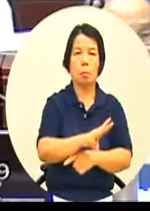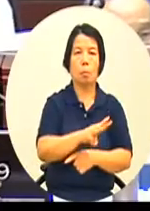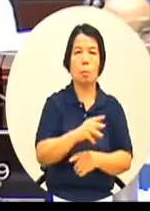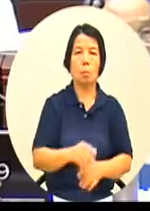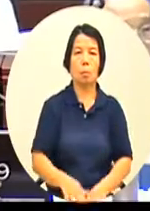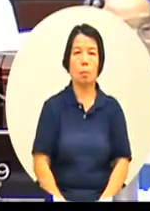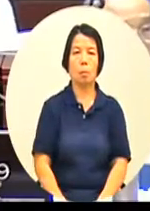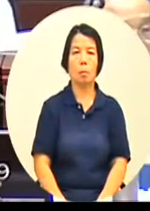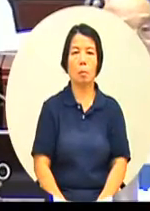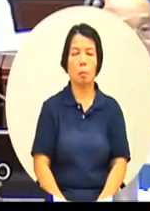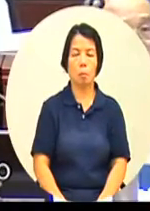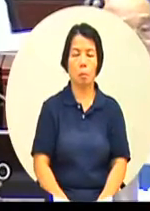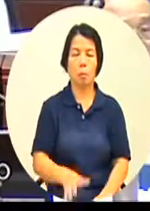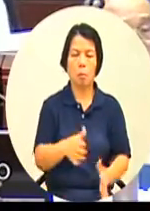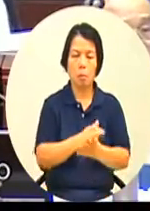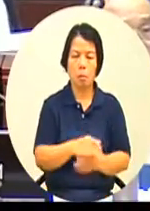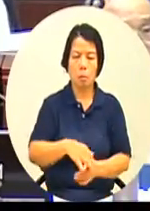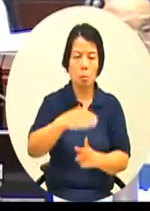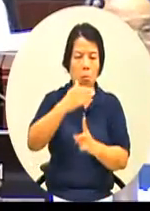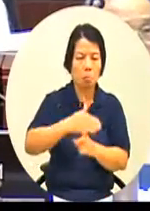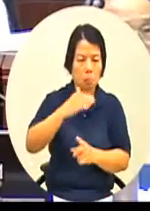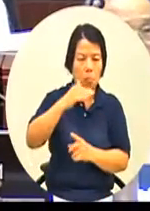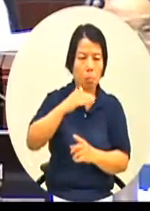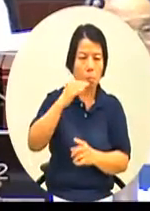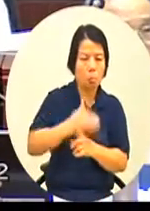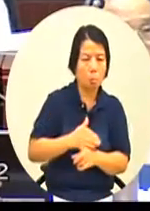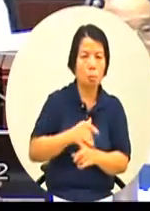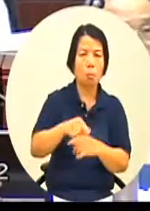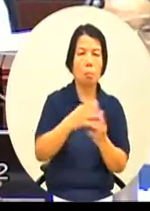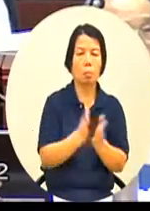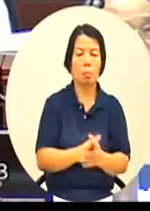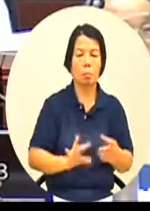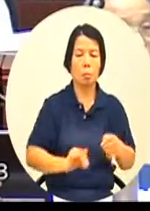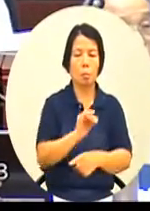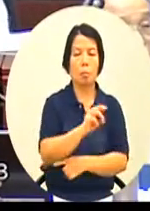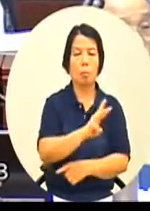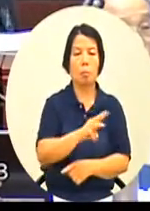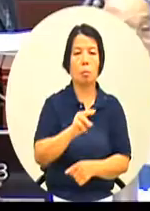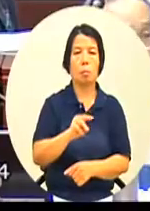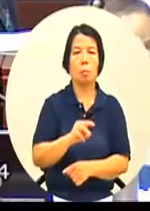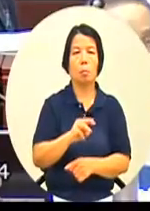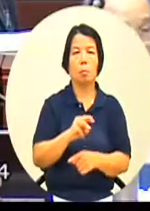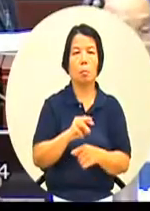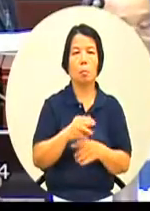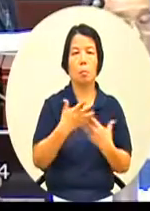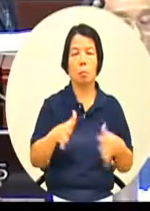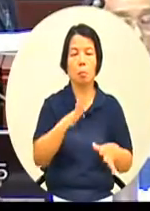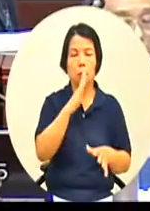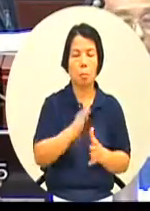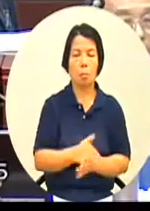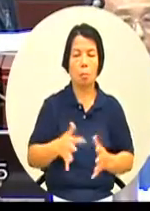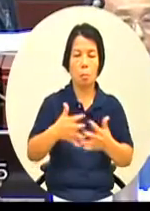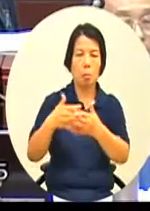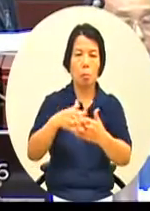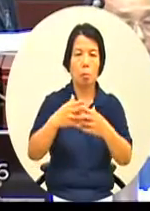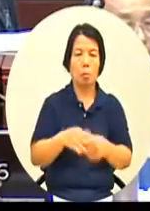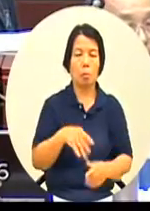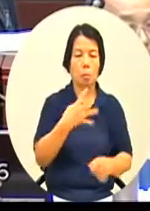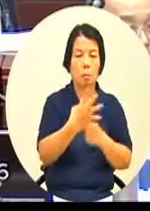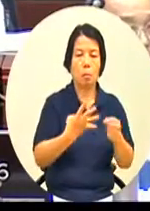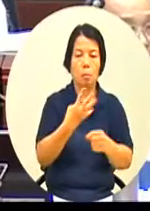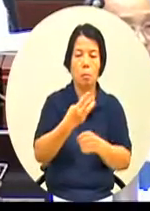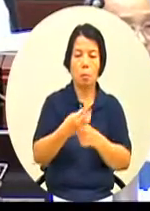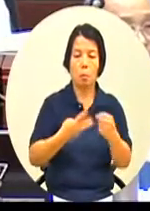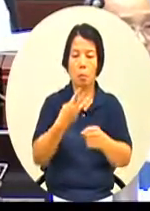3% 听起来是低，但是芝加哥也是 3% 啊， 就刚开始的时候嘛。 对、芝加哥到3年4年之后还是